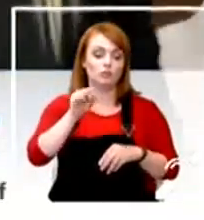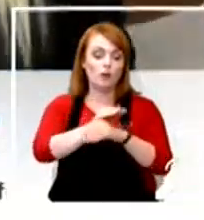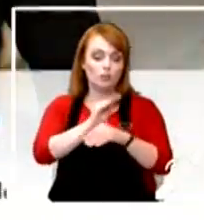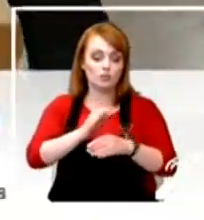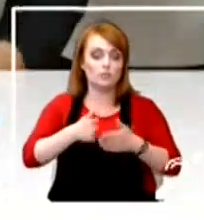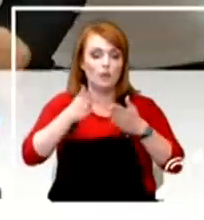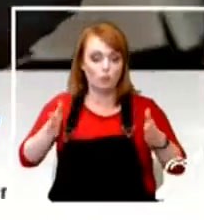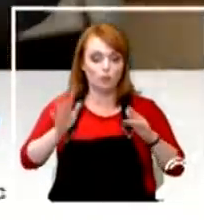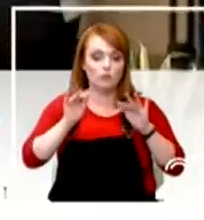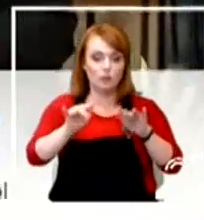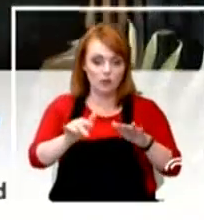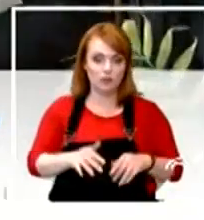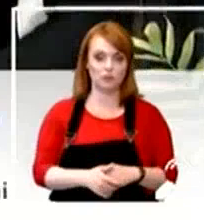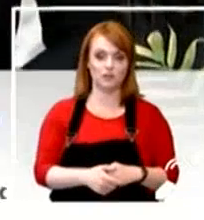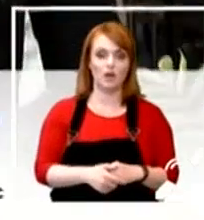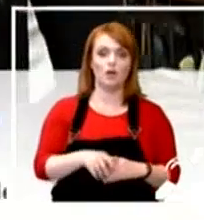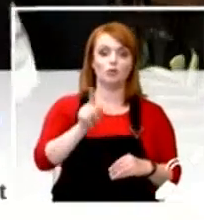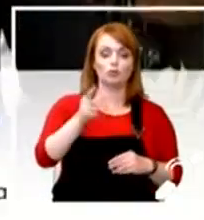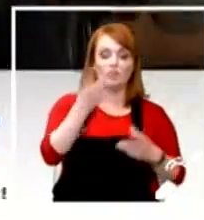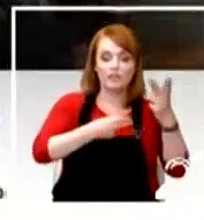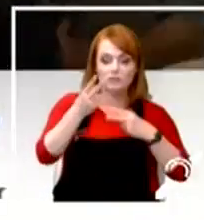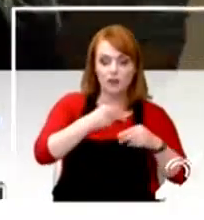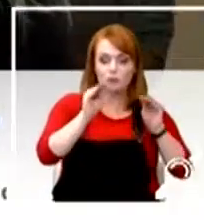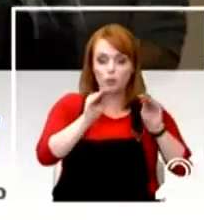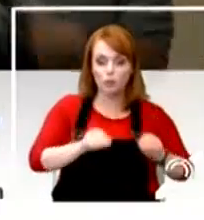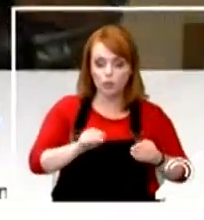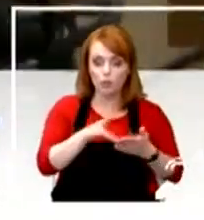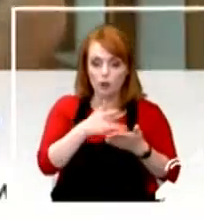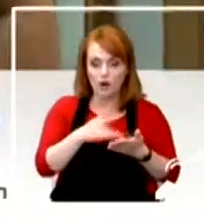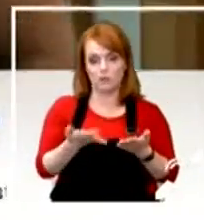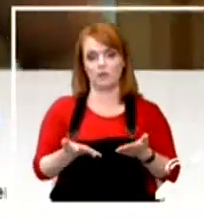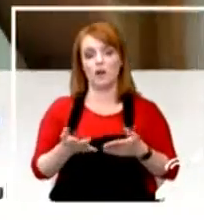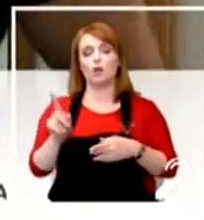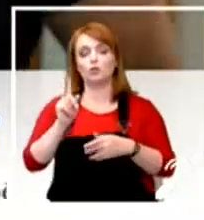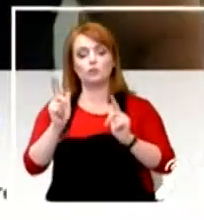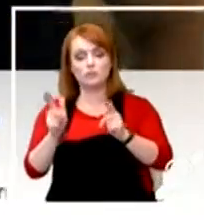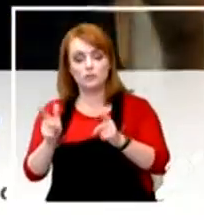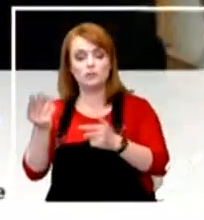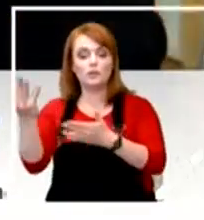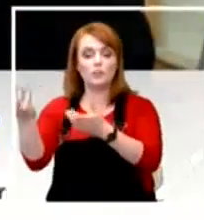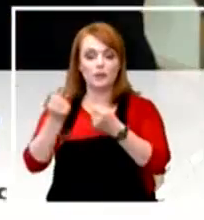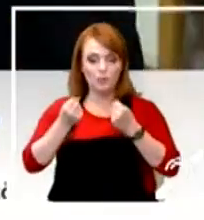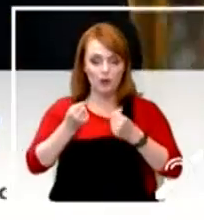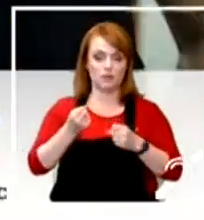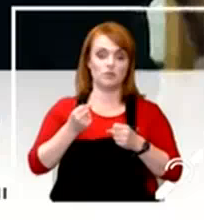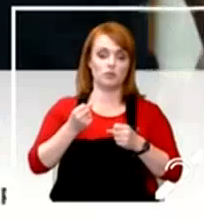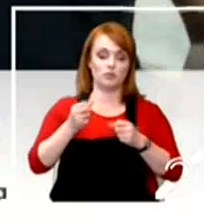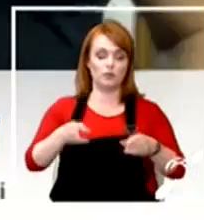partidului Șor. După ce se va încheia ședința de judecat, reprezentanții Partidului Șor anunțau că vor ieși